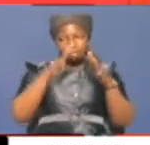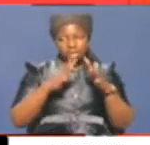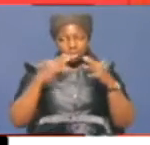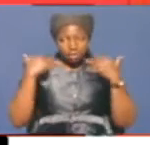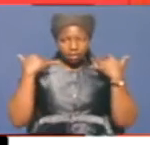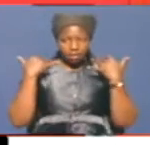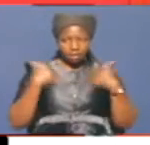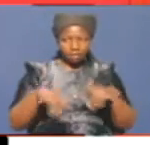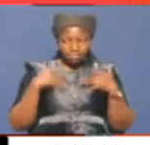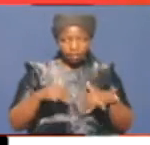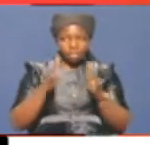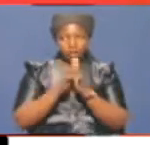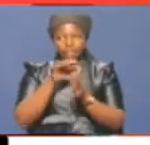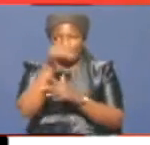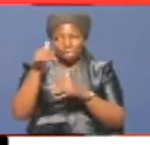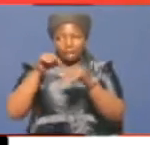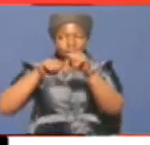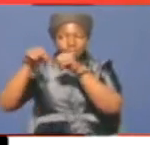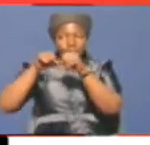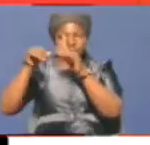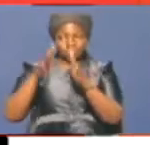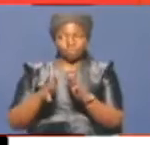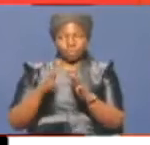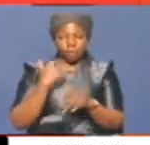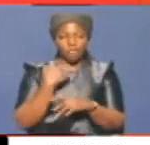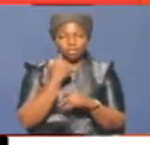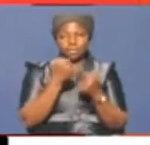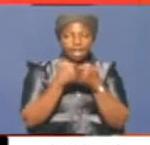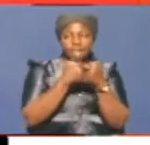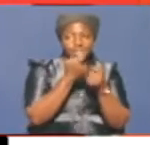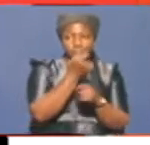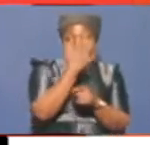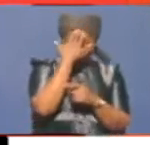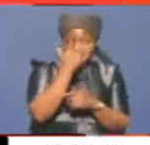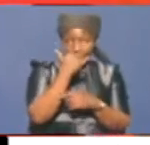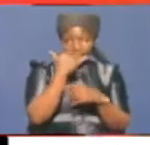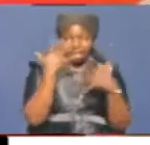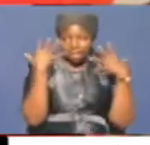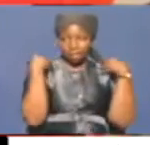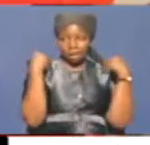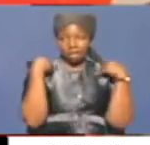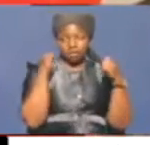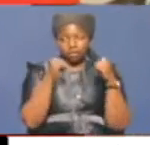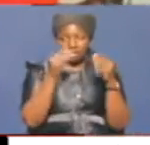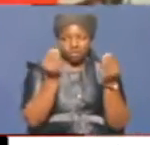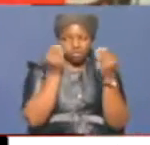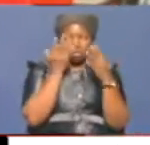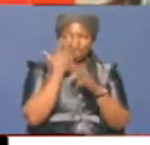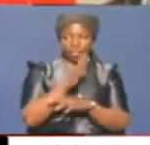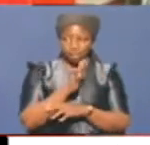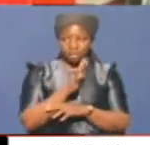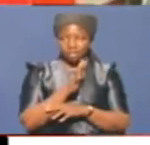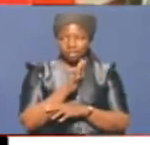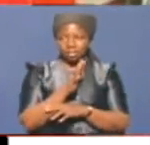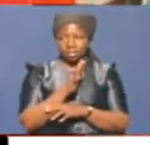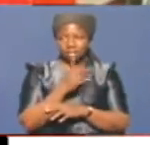cheza na maofone tu ingine. Tukolo challenge kidogo juu hiyo mazoezi kwenye kumefungo watuko kwa timu. Sisi kwa tumeachilia